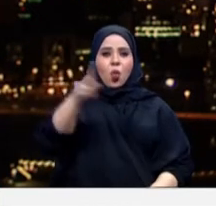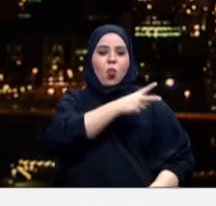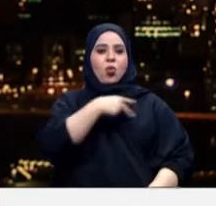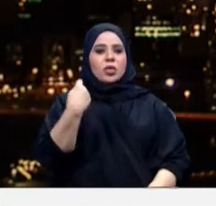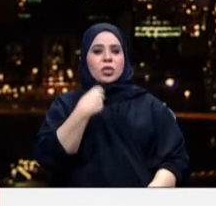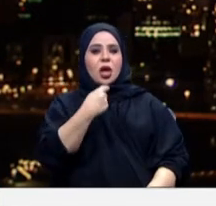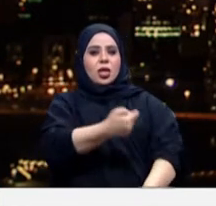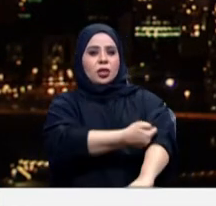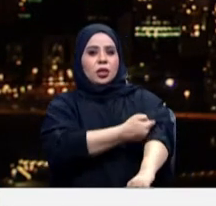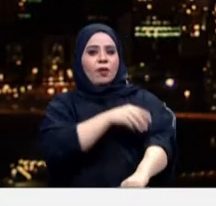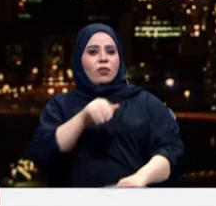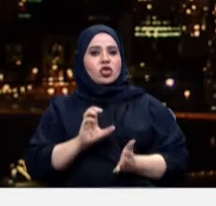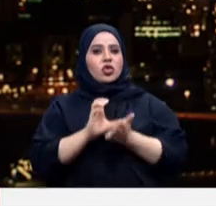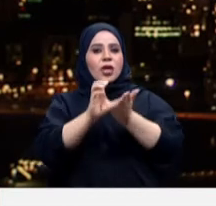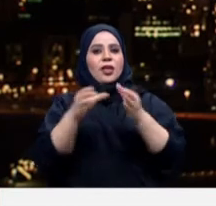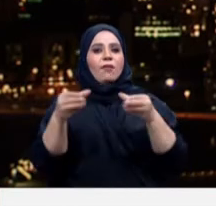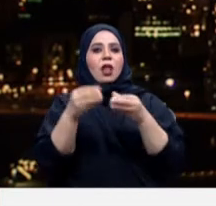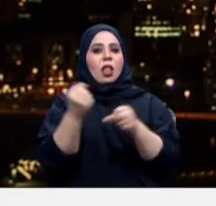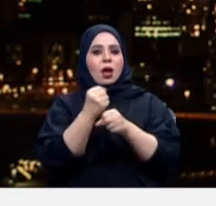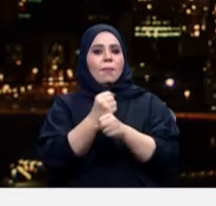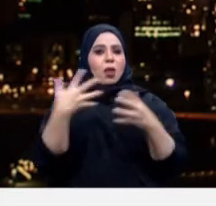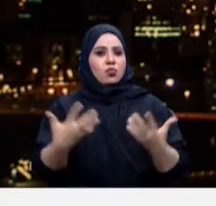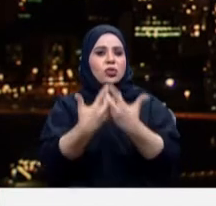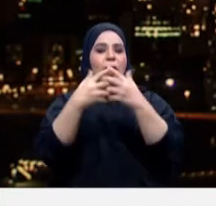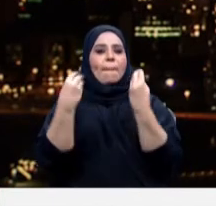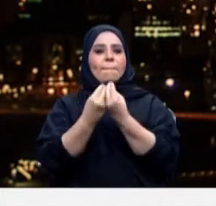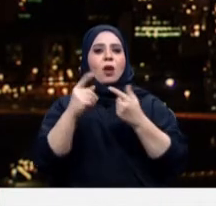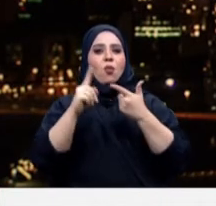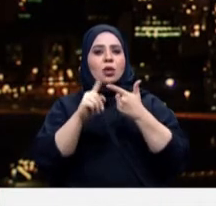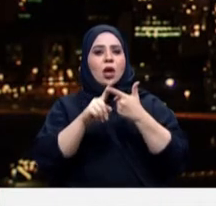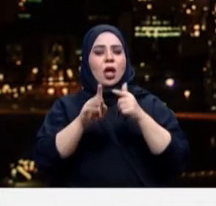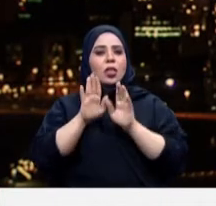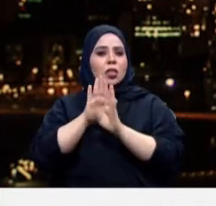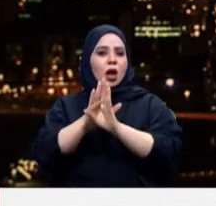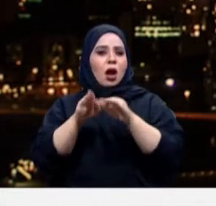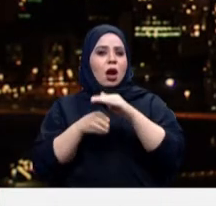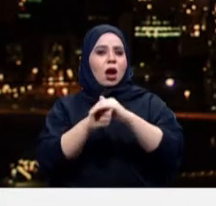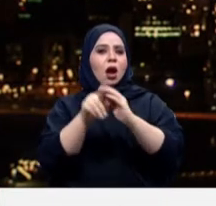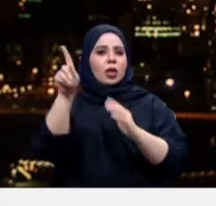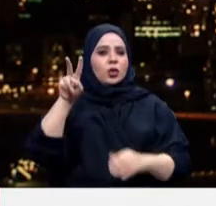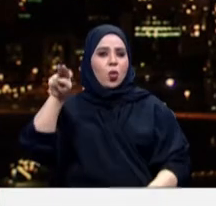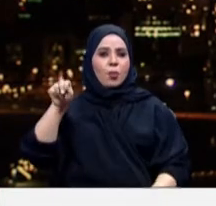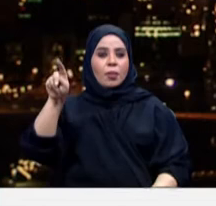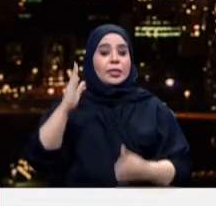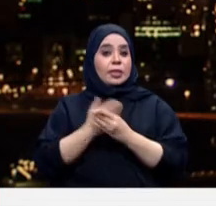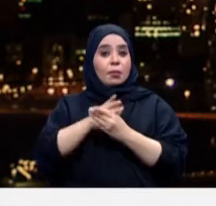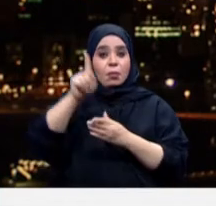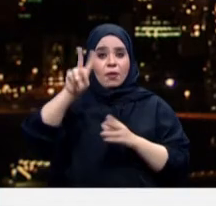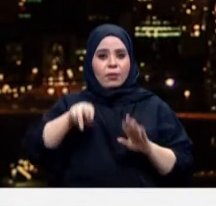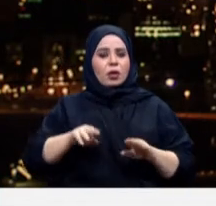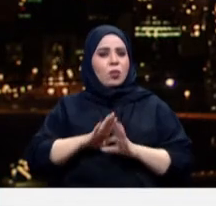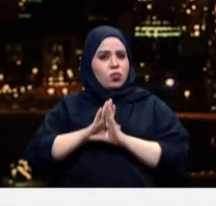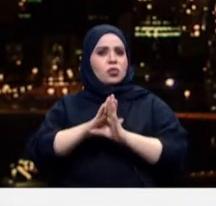لجائزة فريق العمل المشترك بين الوكالات التابعة للأمم المتحدة، تقديرا لمساهماتها البارزة في تحقيق أهداف